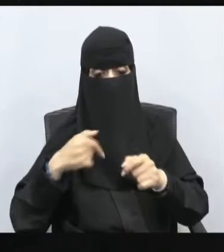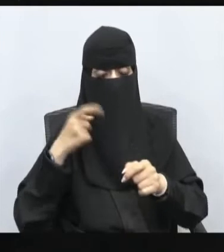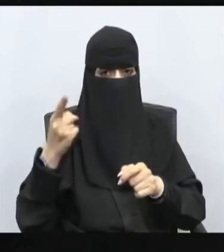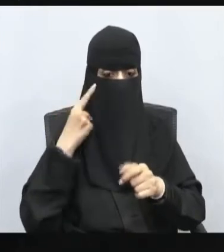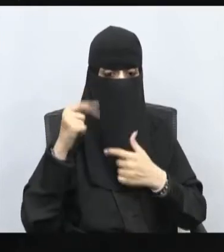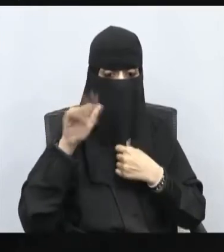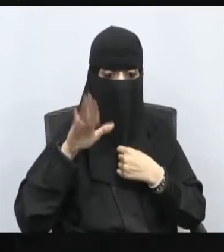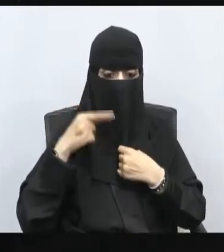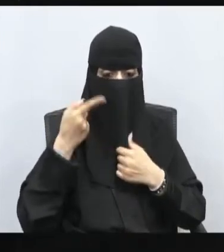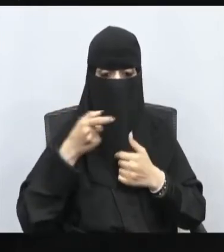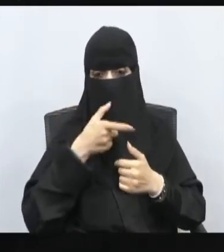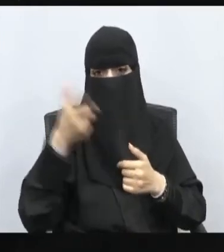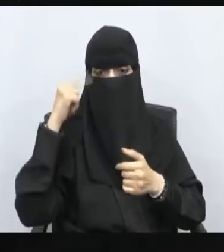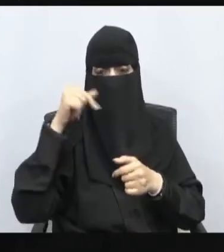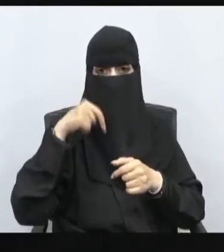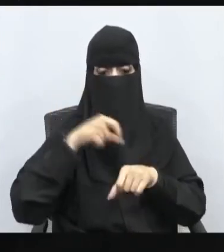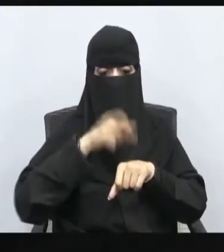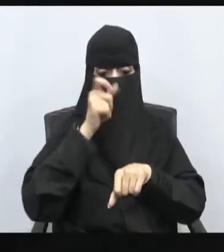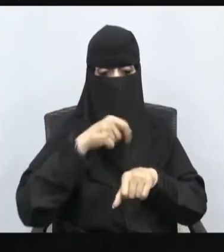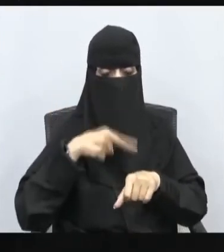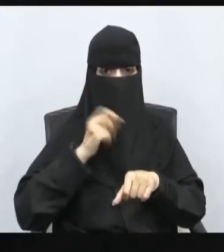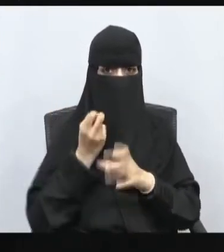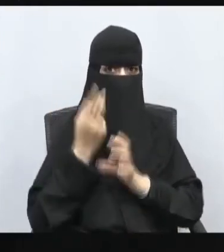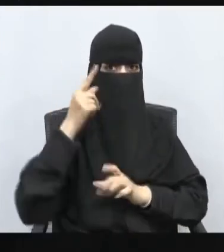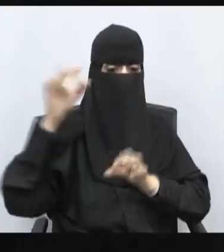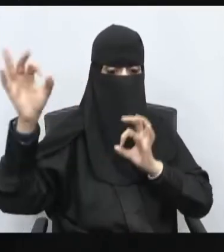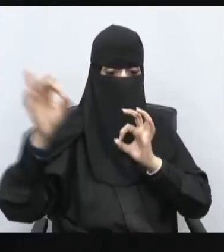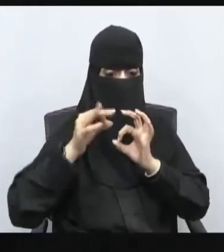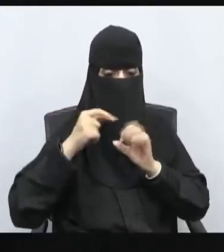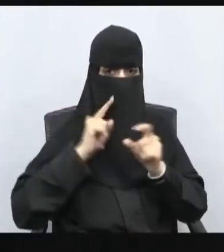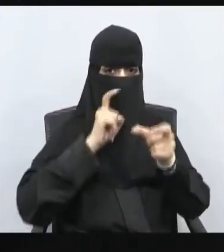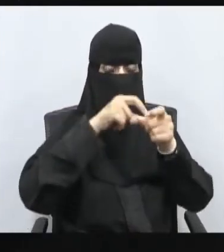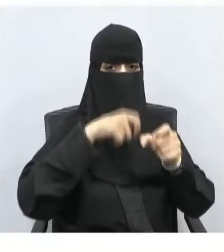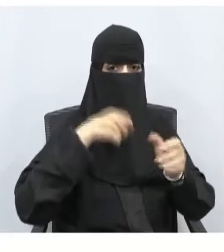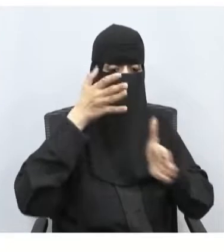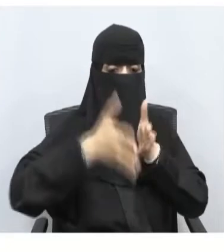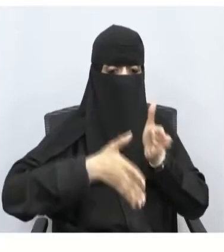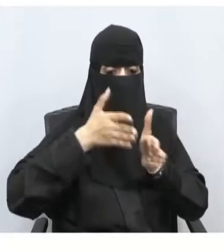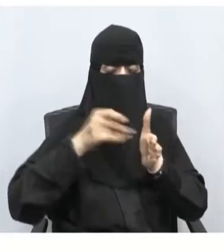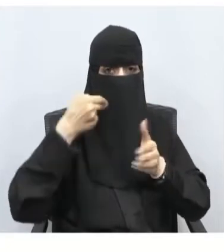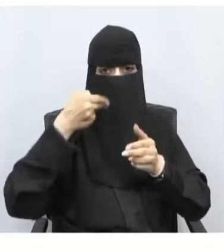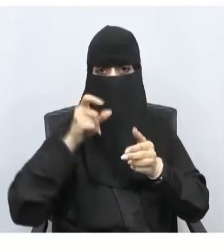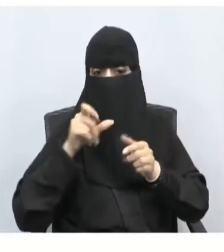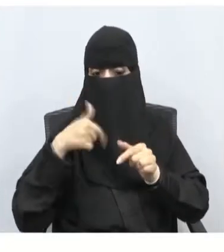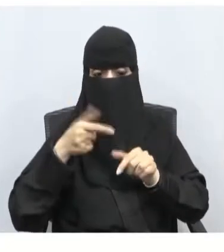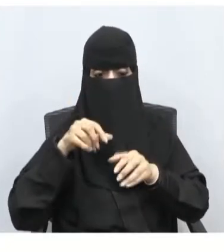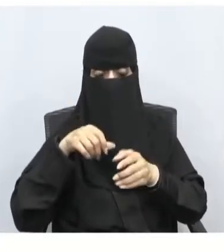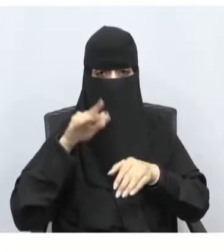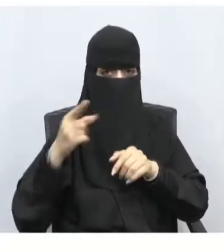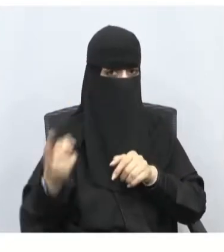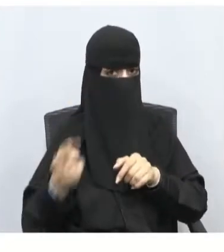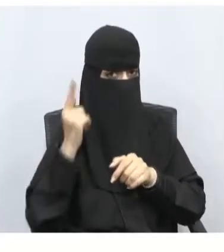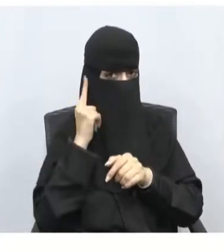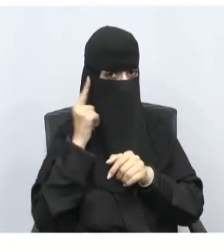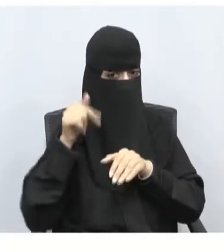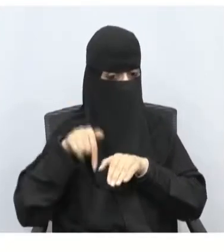للصوت، لذلك كان الناس يتنبؤون بقرب وصول القطار عن طريق